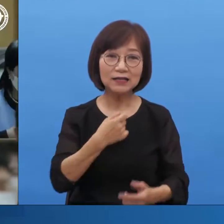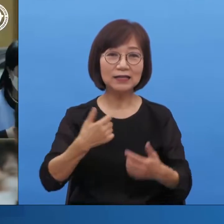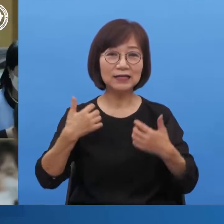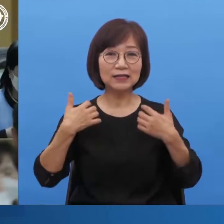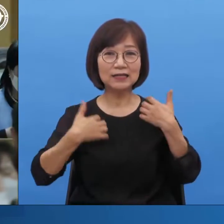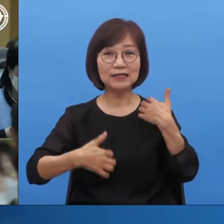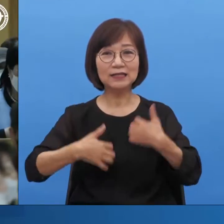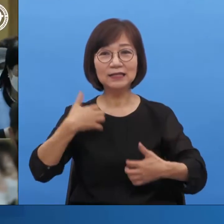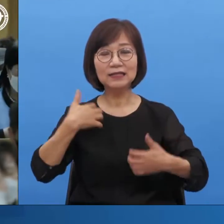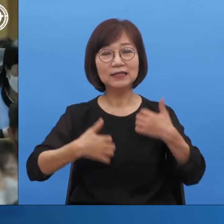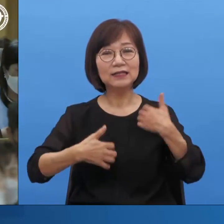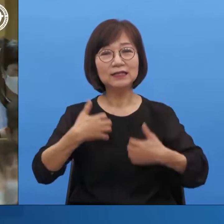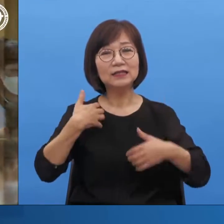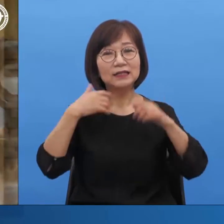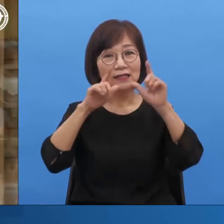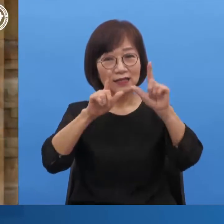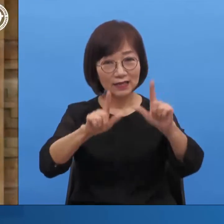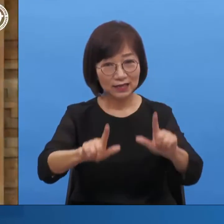살아가리